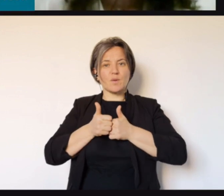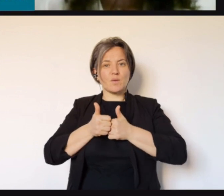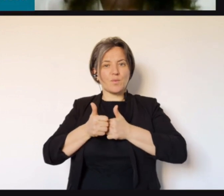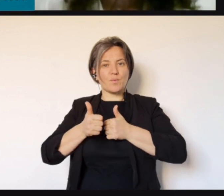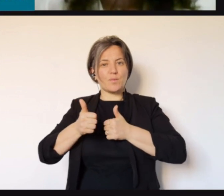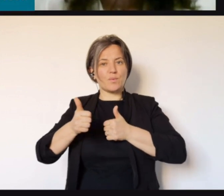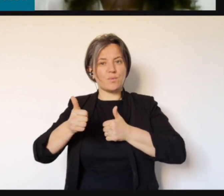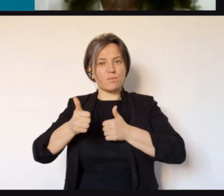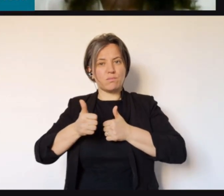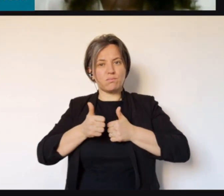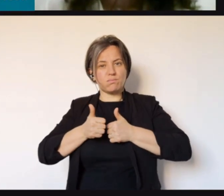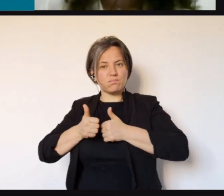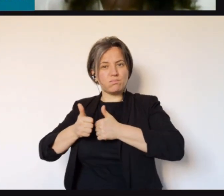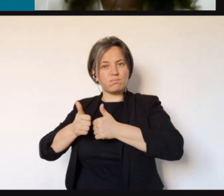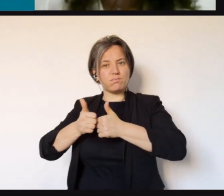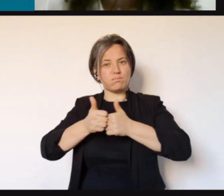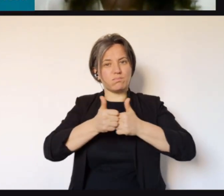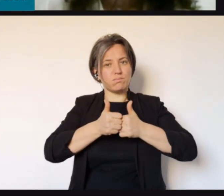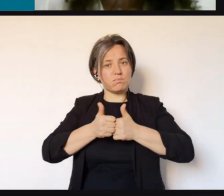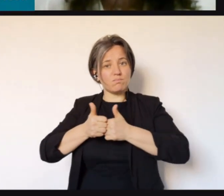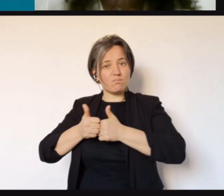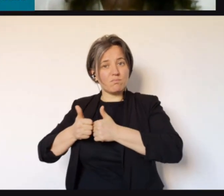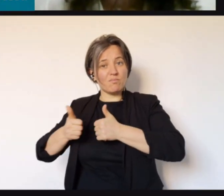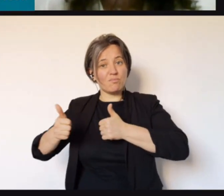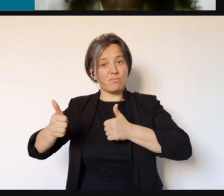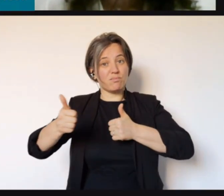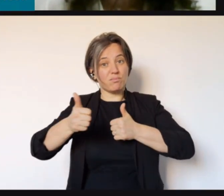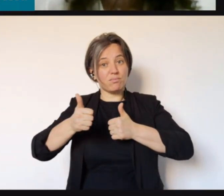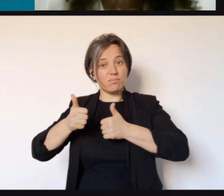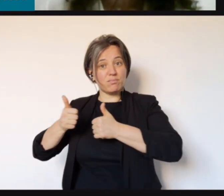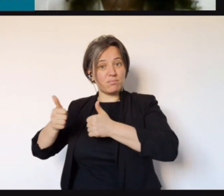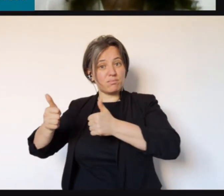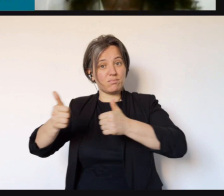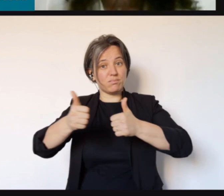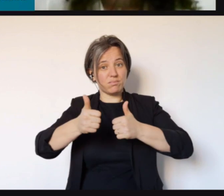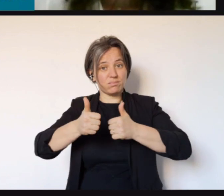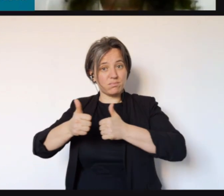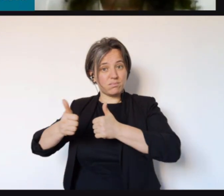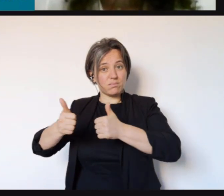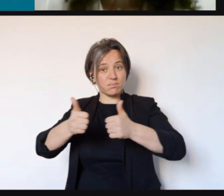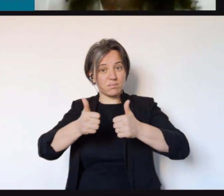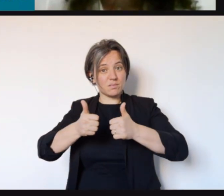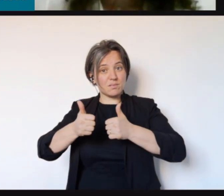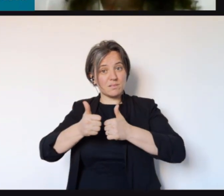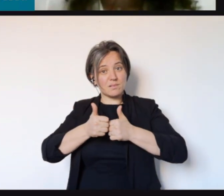si è più vicini e più lontani e si entra